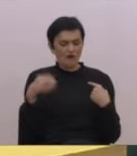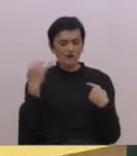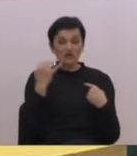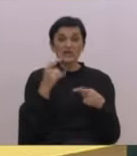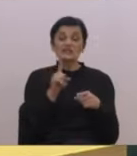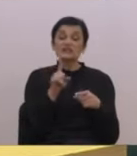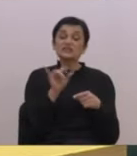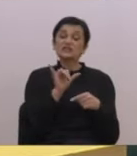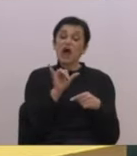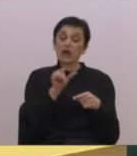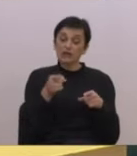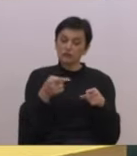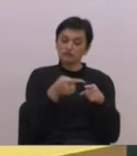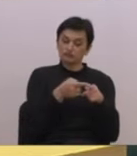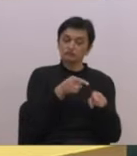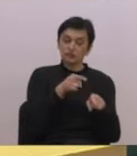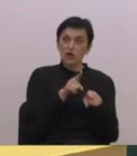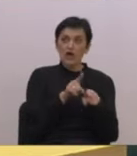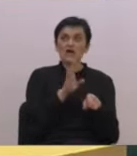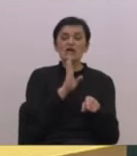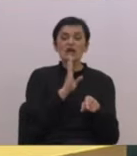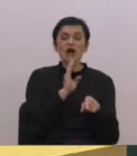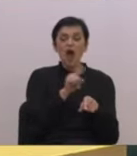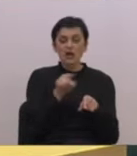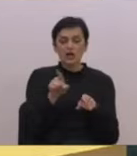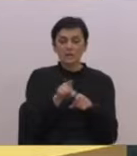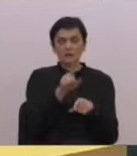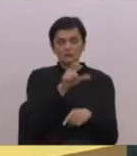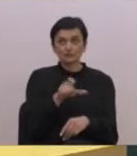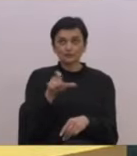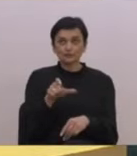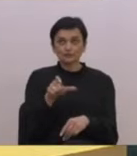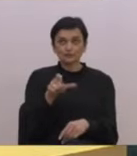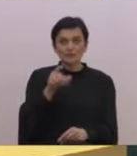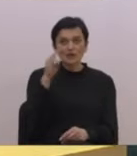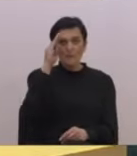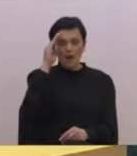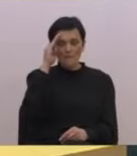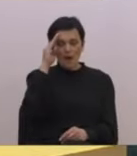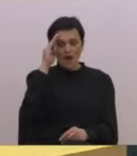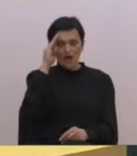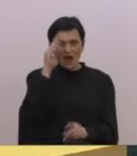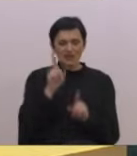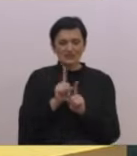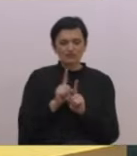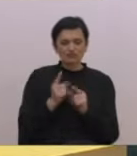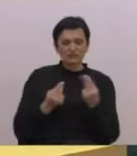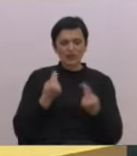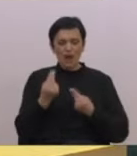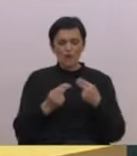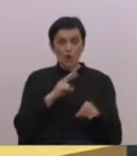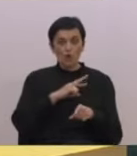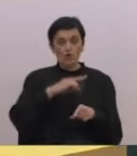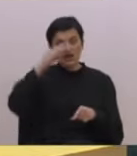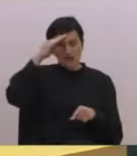ვიკვეთებით, ქალებში ჩნდებიან ადამიანები, რომლებსაც ესეთი მამაკაცური ტიპის თამაშები უყვართ და